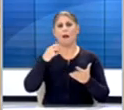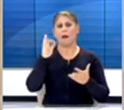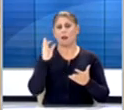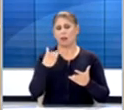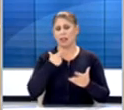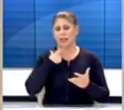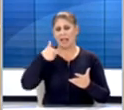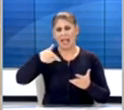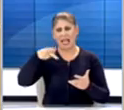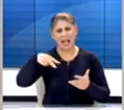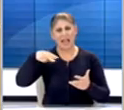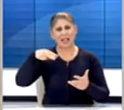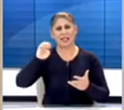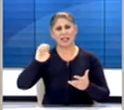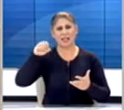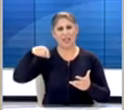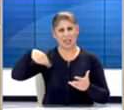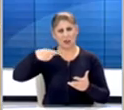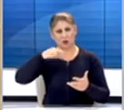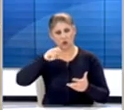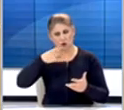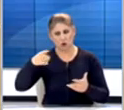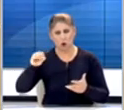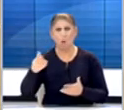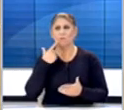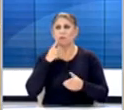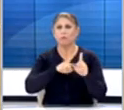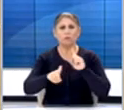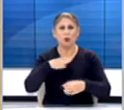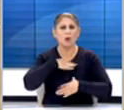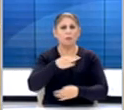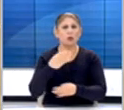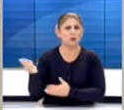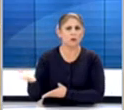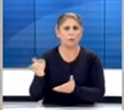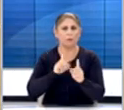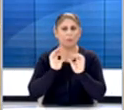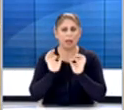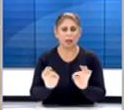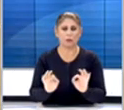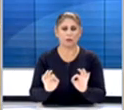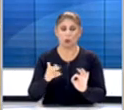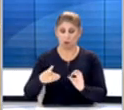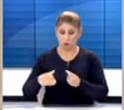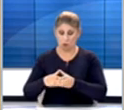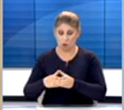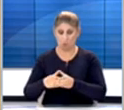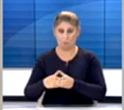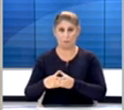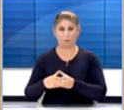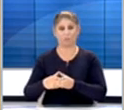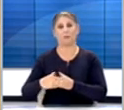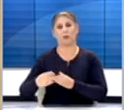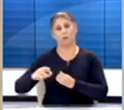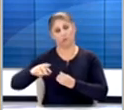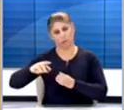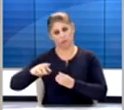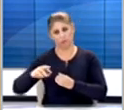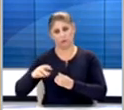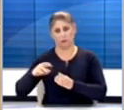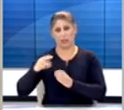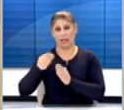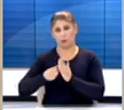σαφής και θεσμικός κύριε Πρόεδρε, το κόμμα της αξιωματικής αντιπολίτευσης βρει αρχηγό και ένα